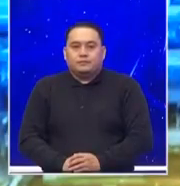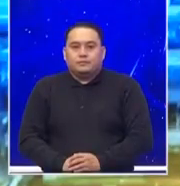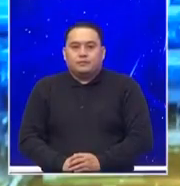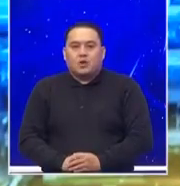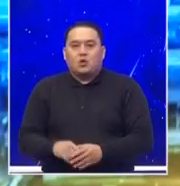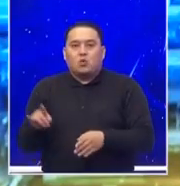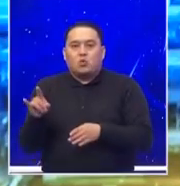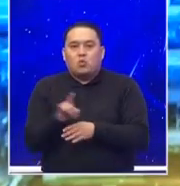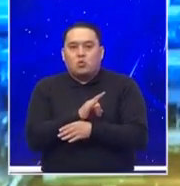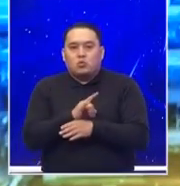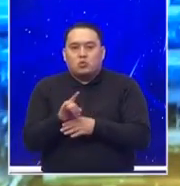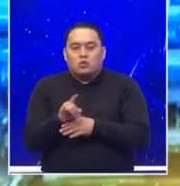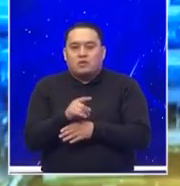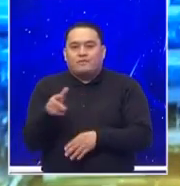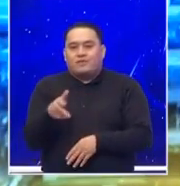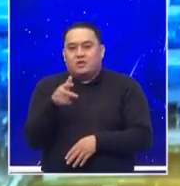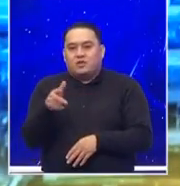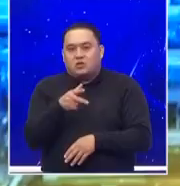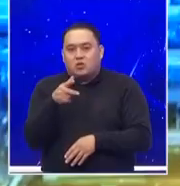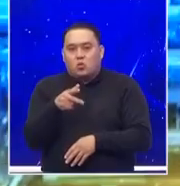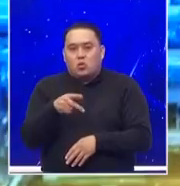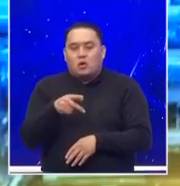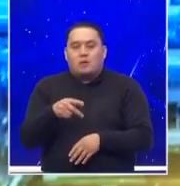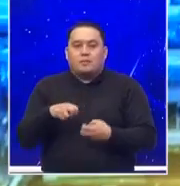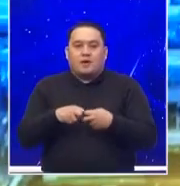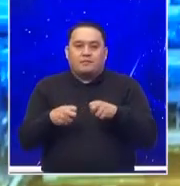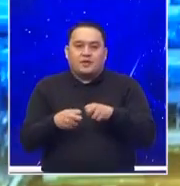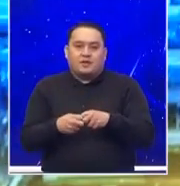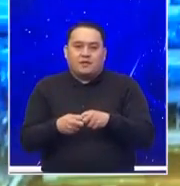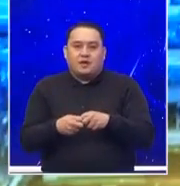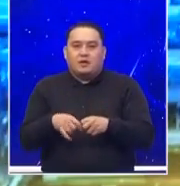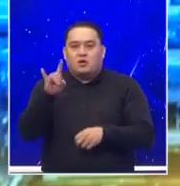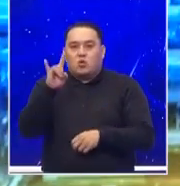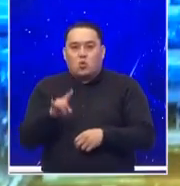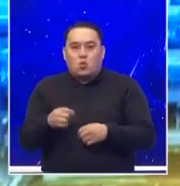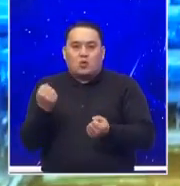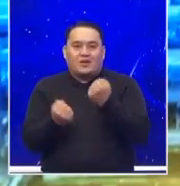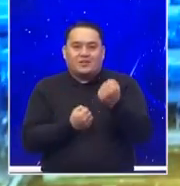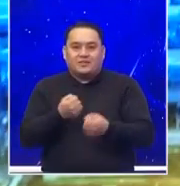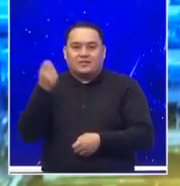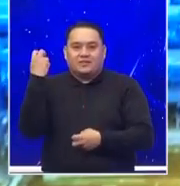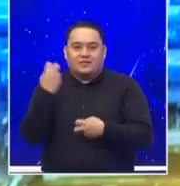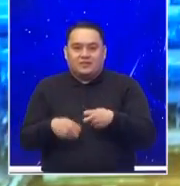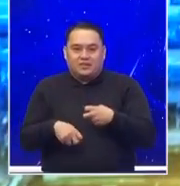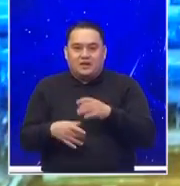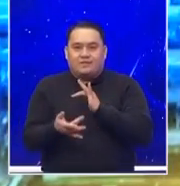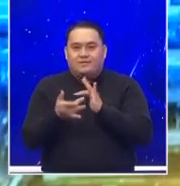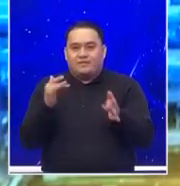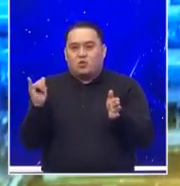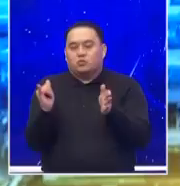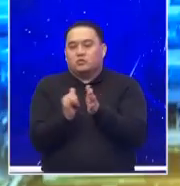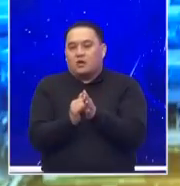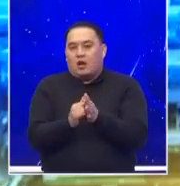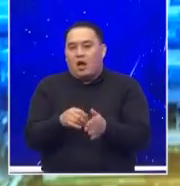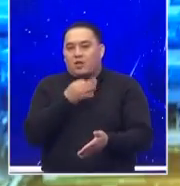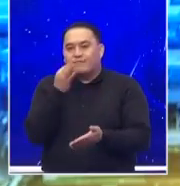Пранк жасаймын деп бастары дауға қалды. Еңбекшазақ ауданында көлік терезесін шағып, сол әрекетін ғаламторға жүктегендер жауапқа